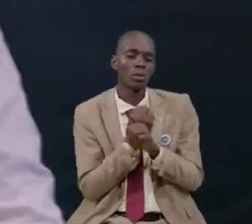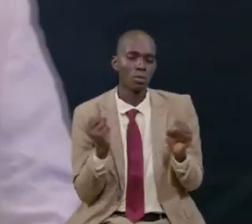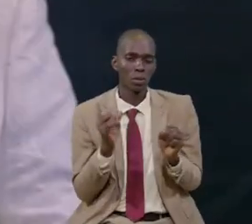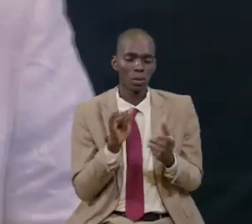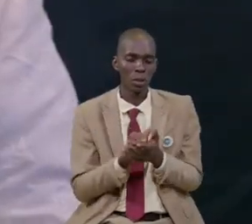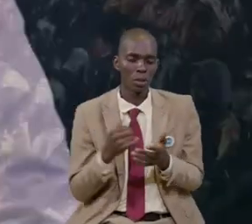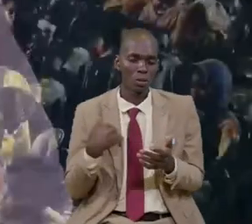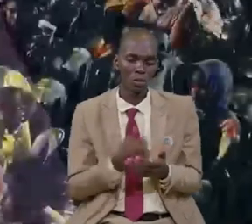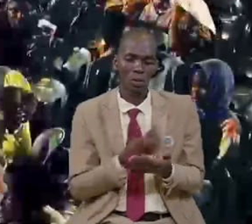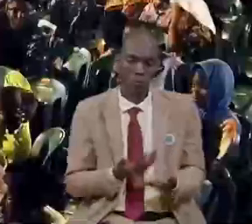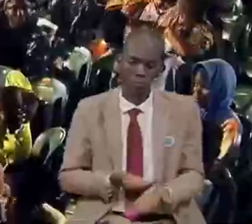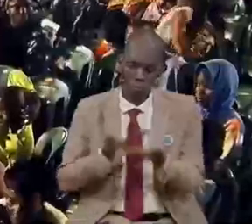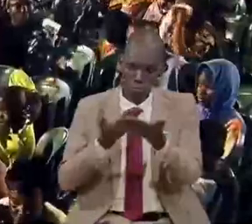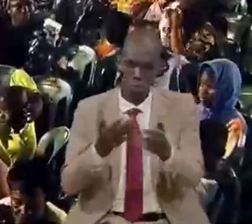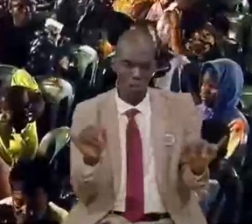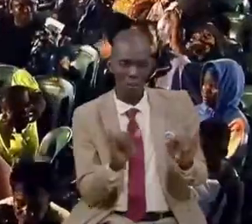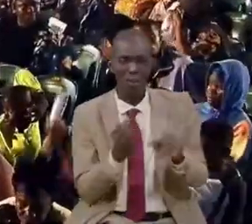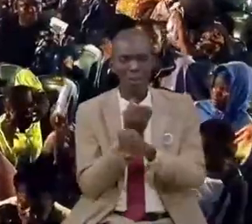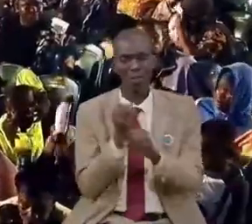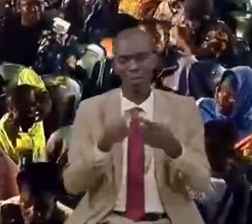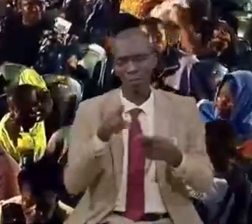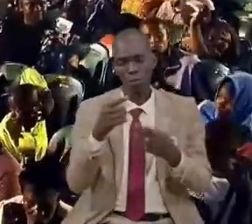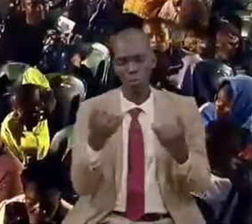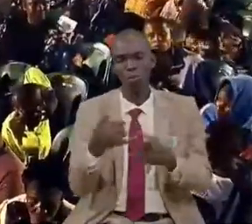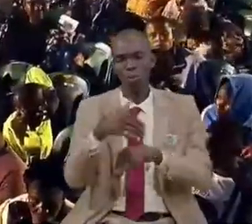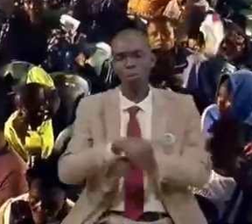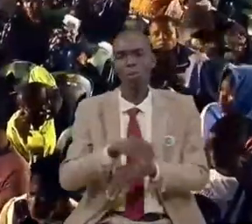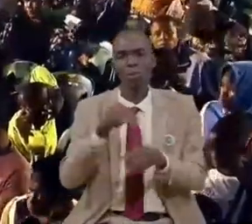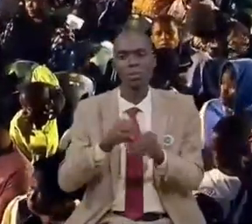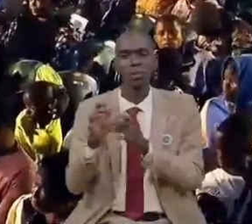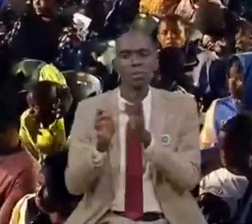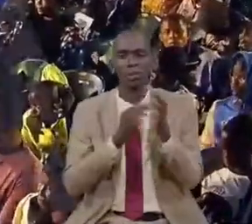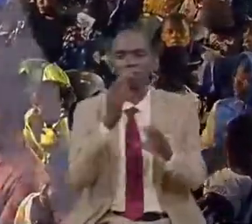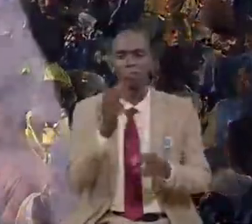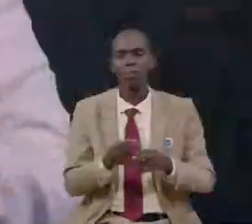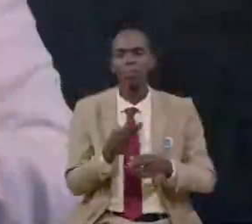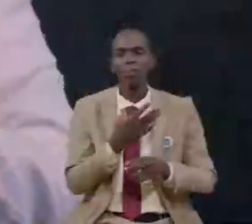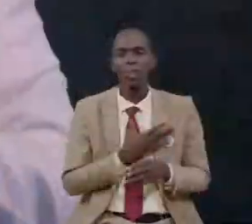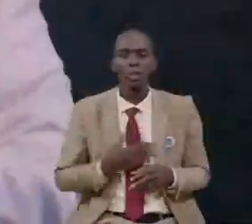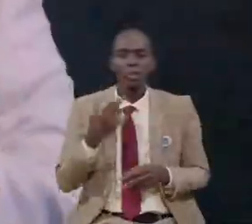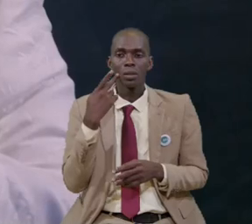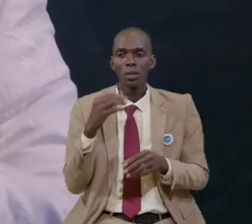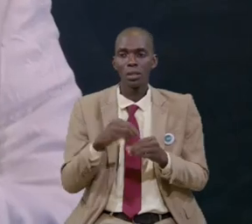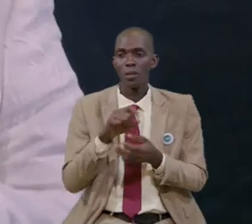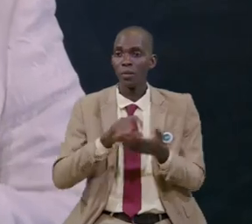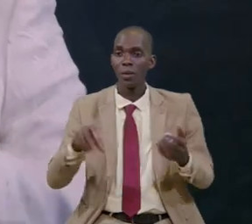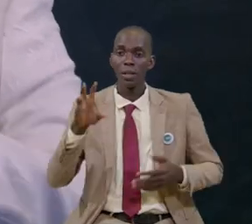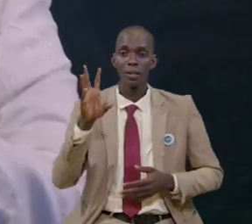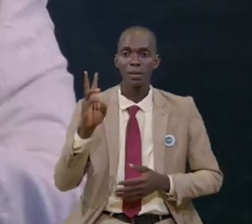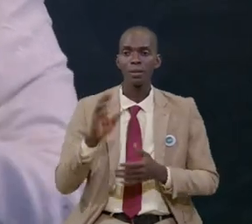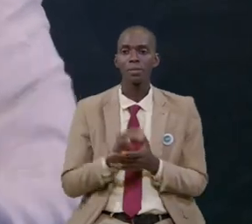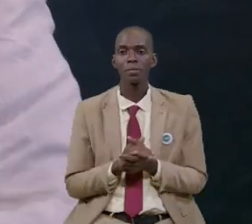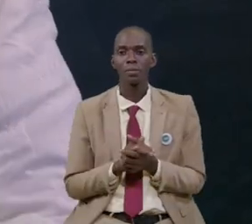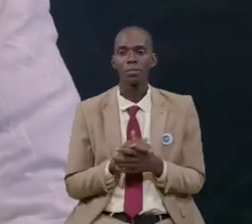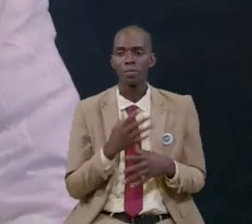de salut que vous aurez ce soir au nom de Jésus. On nous dit au verset 6,